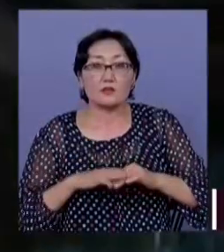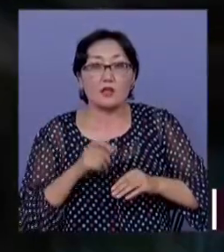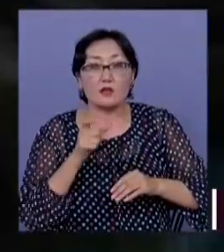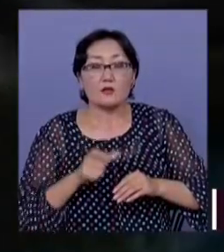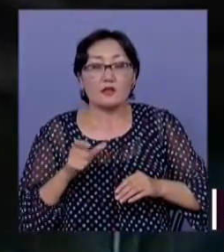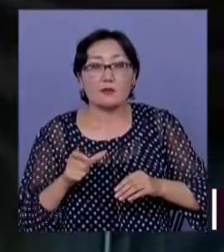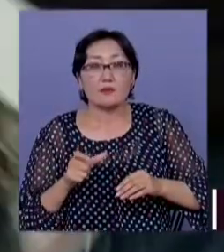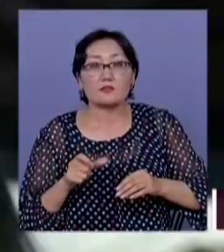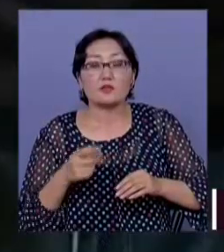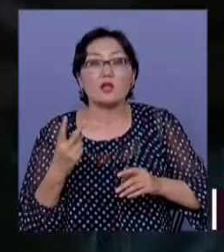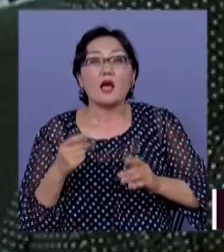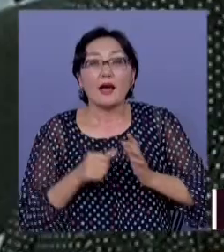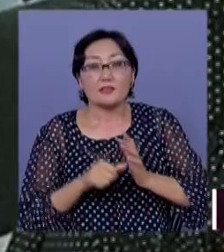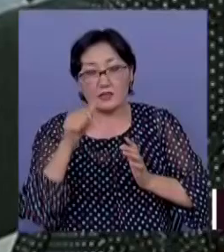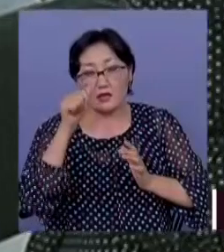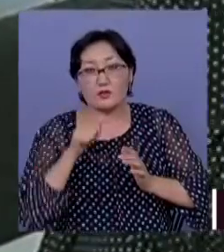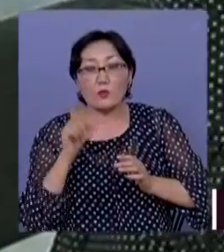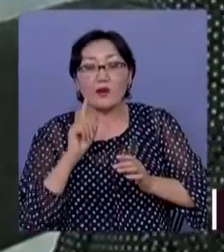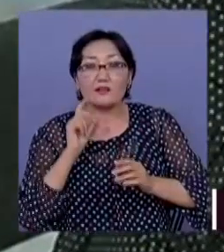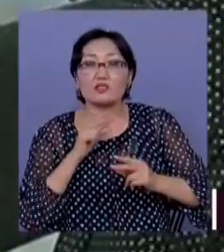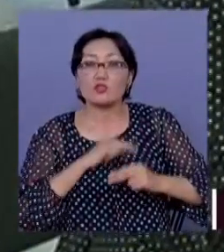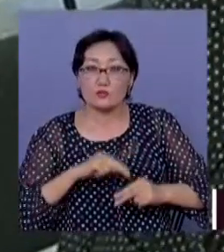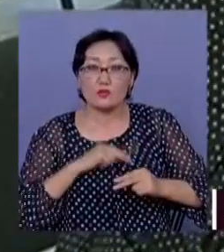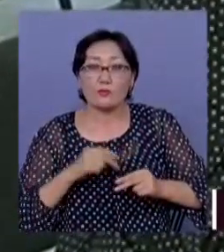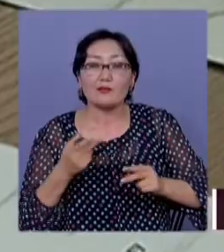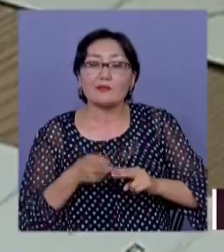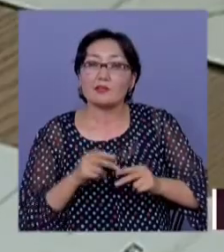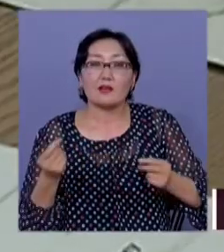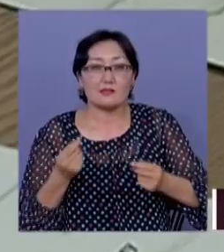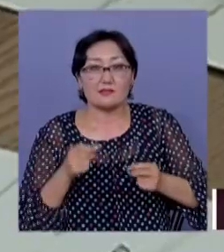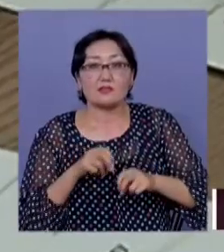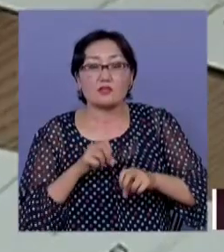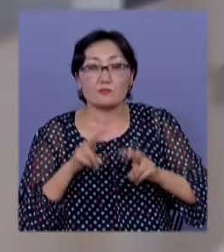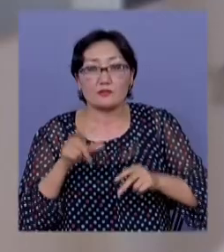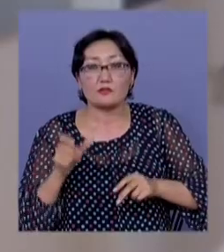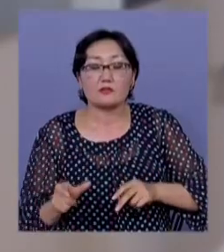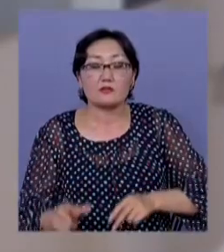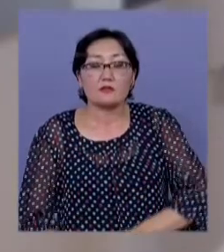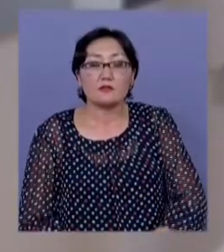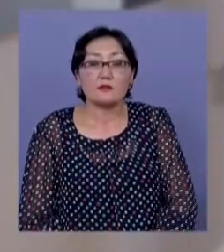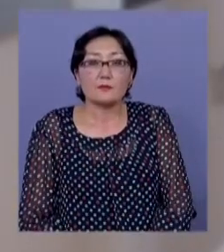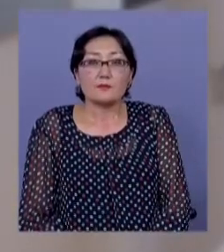азаматқа небәрі 6 ай уақытша жұмыс тауып беру аздық етеді дейді мамандар.